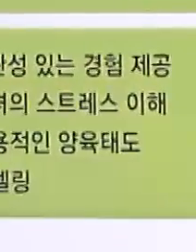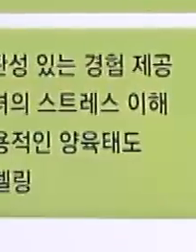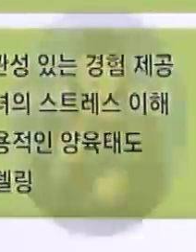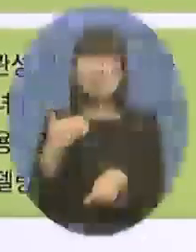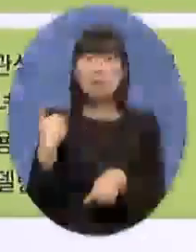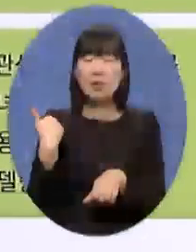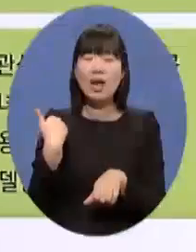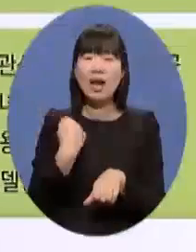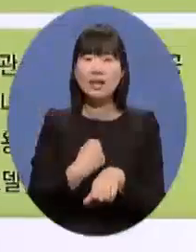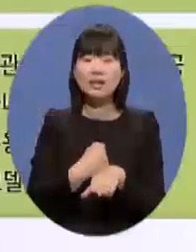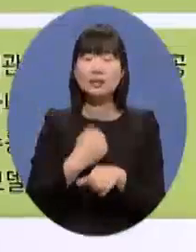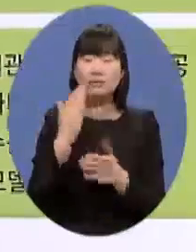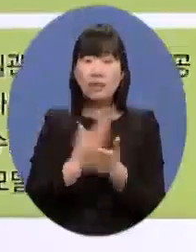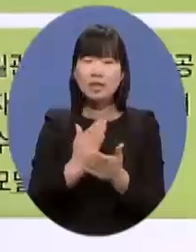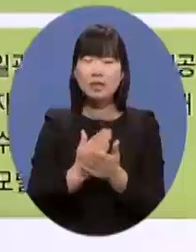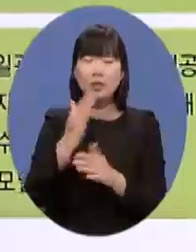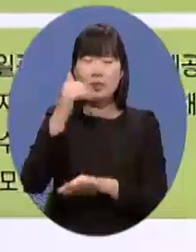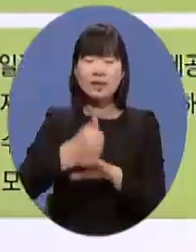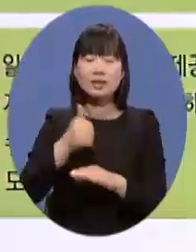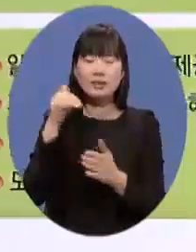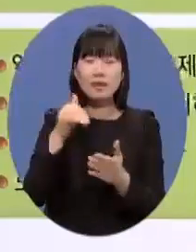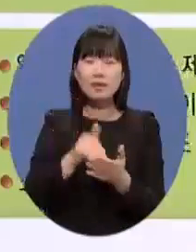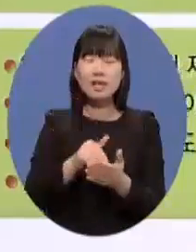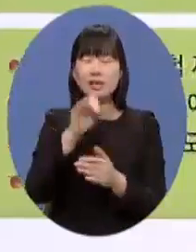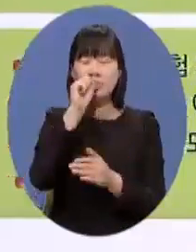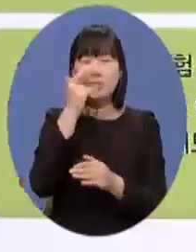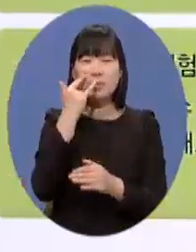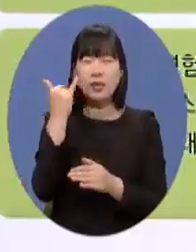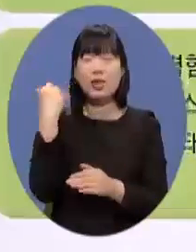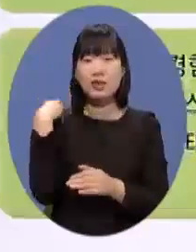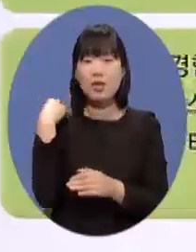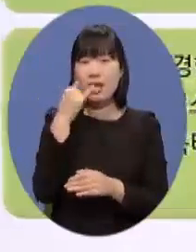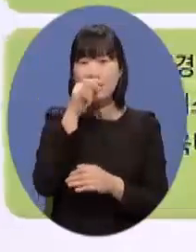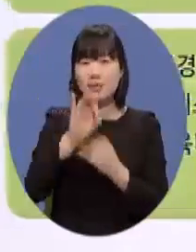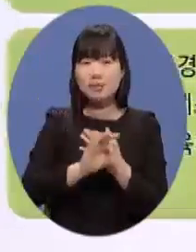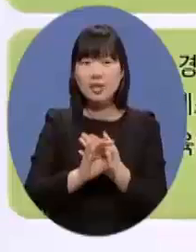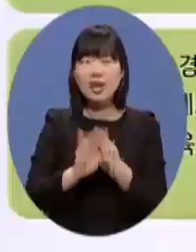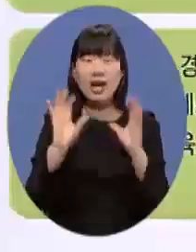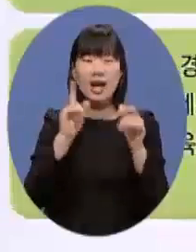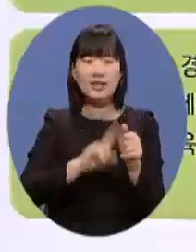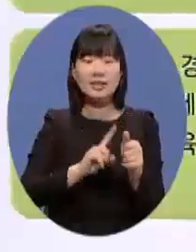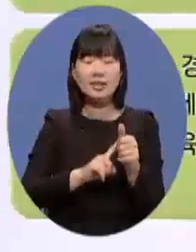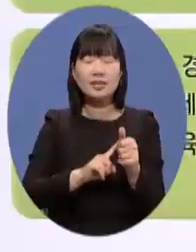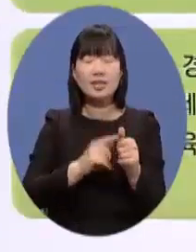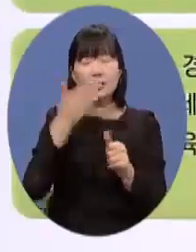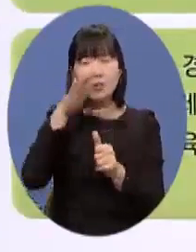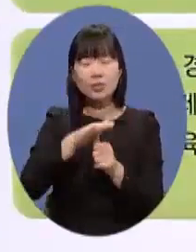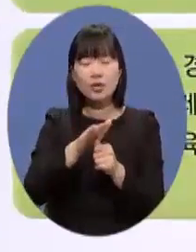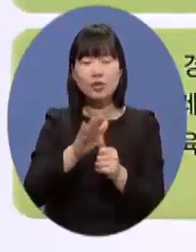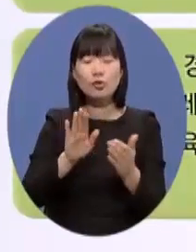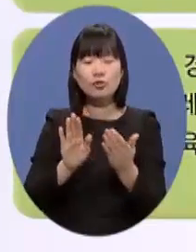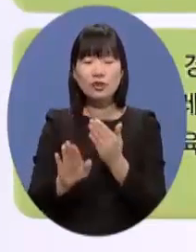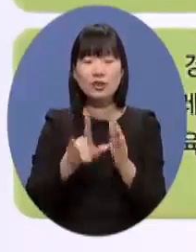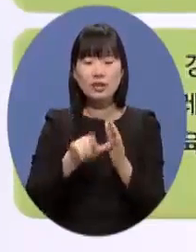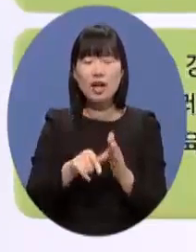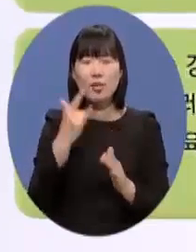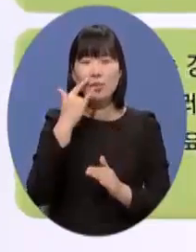나도 막 그렇게 하는 게 아니라 나는 끝까지 어떤 좋은 부모의 역할을 해주게 되면 아이들이 청소년기 후기 되면은